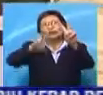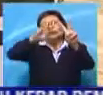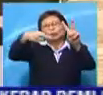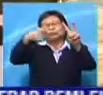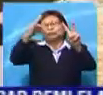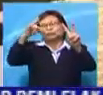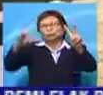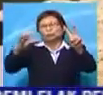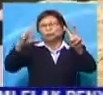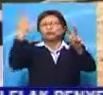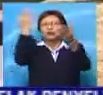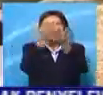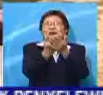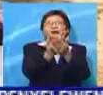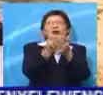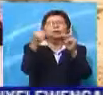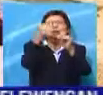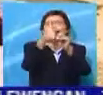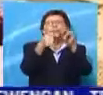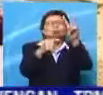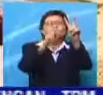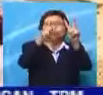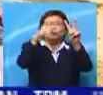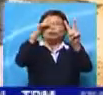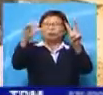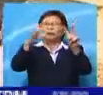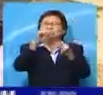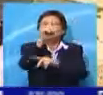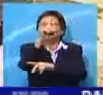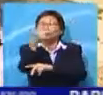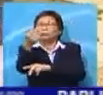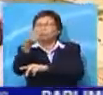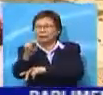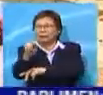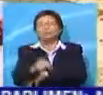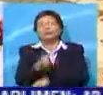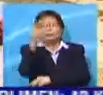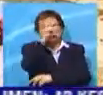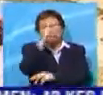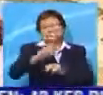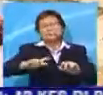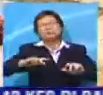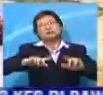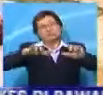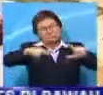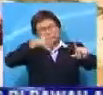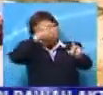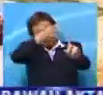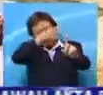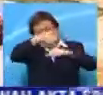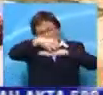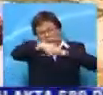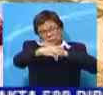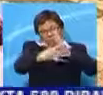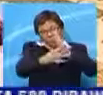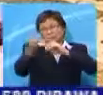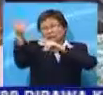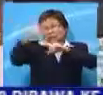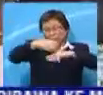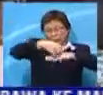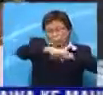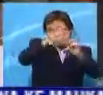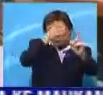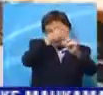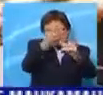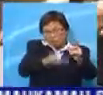2,700 hingga rm2,800 setan Metrik kerajaan juga meletakkan sasaran nilai eksport bagi minyak sawit dan